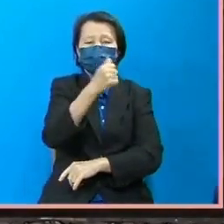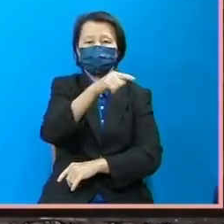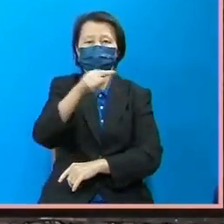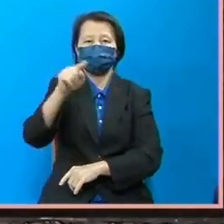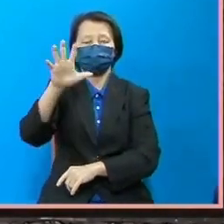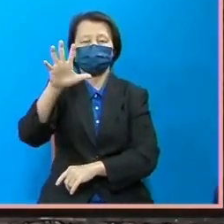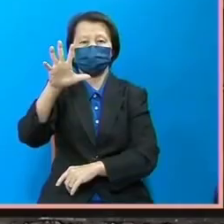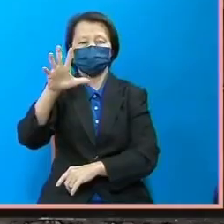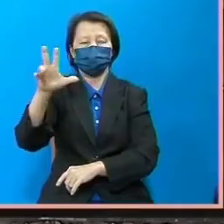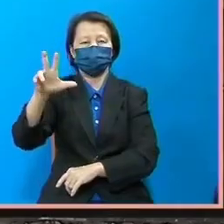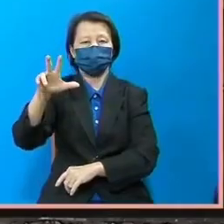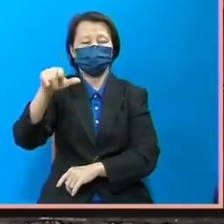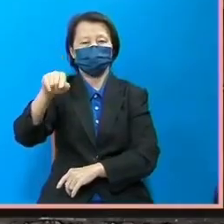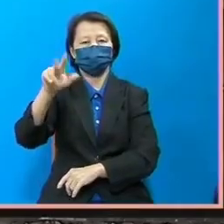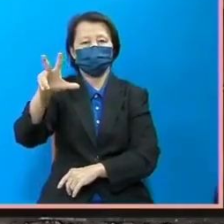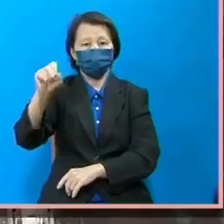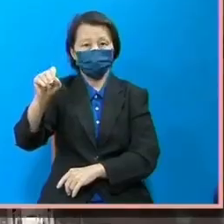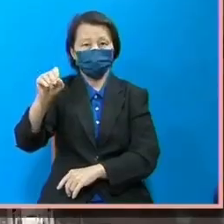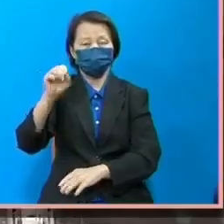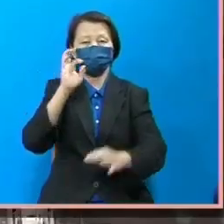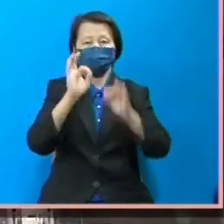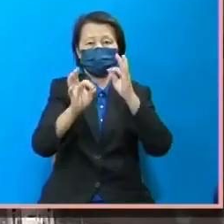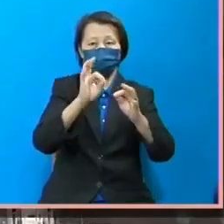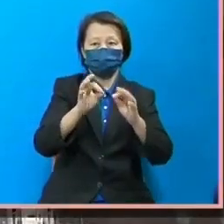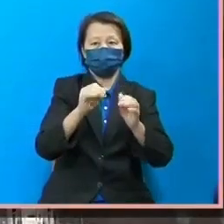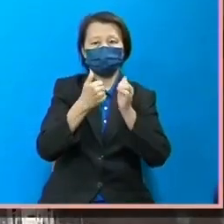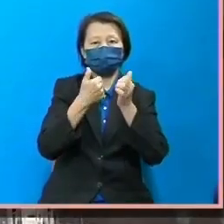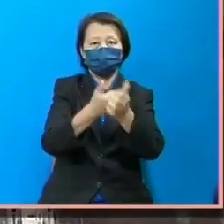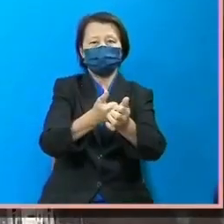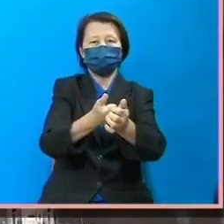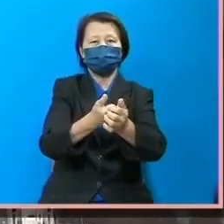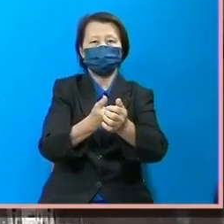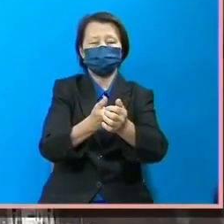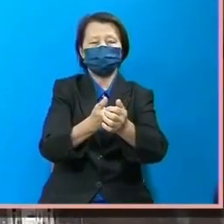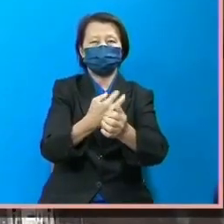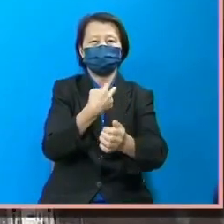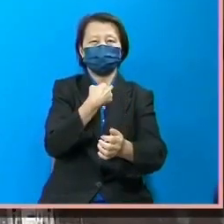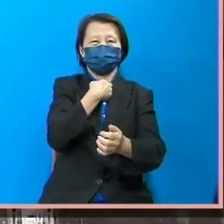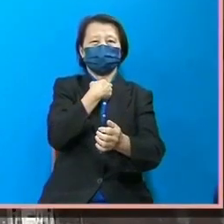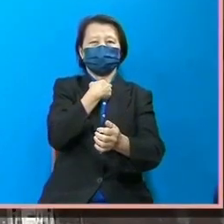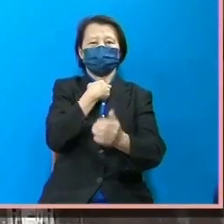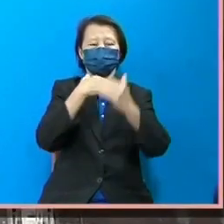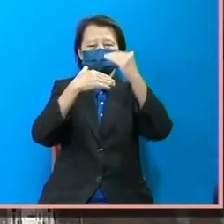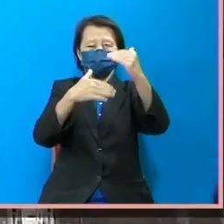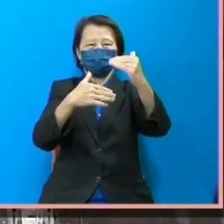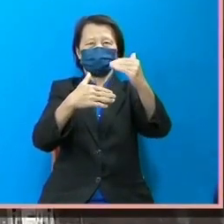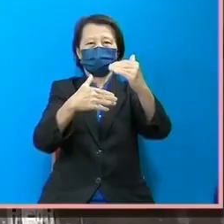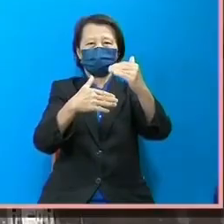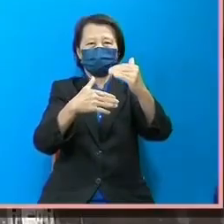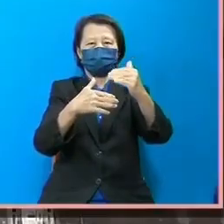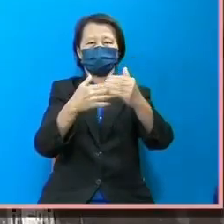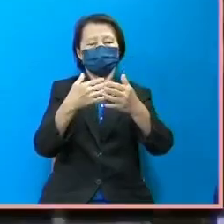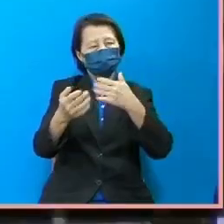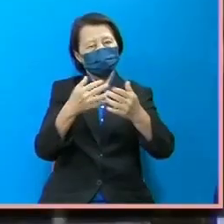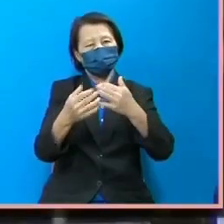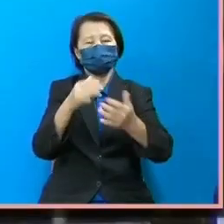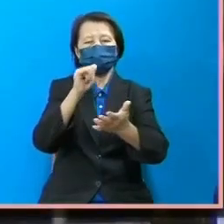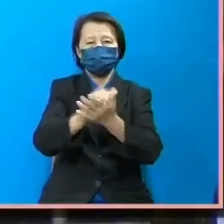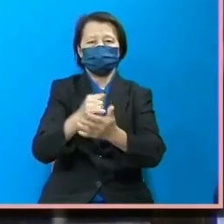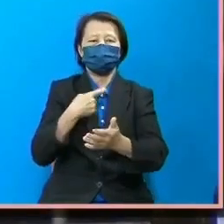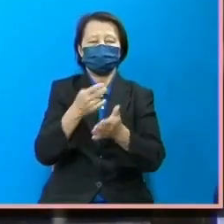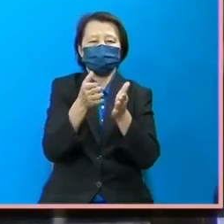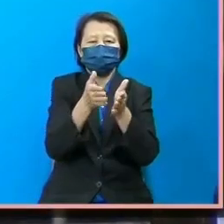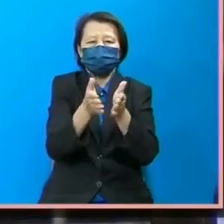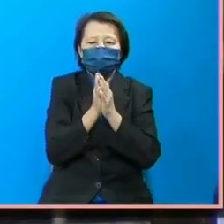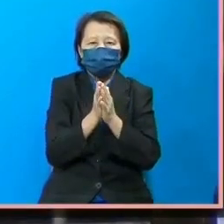10 sampai 5 setengah. Maka kalau nak dikatakan ikut kekangan yang ditetapkan di tempoh masa pun tidak apa. Tapi itu yang kita